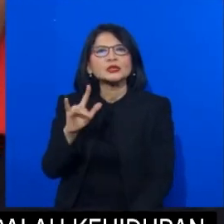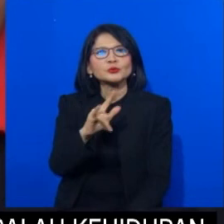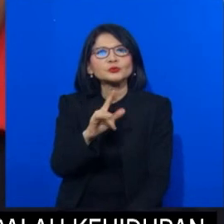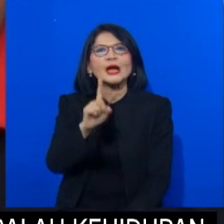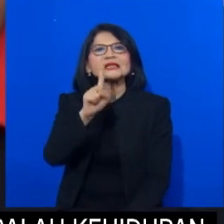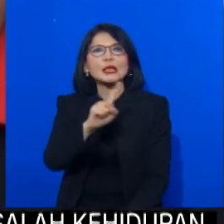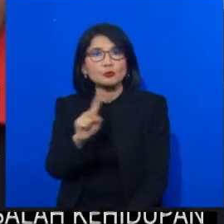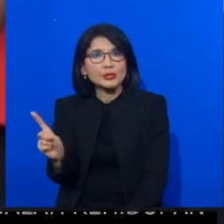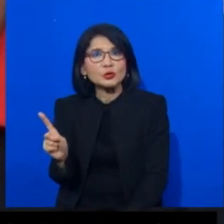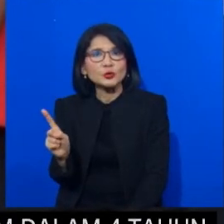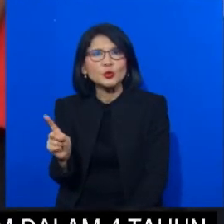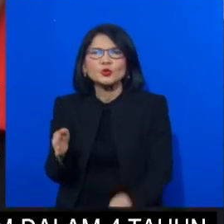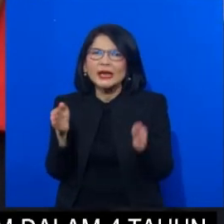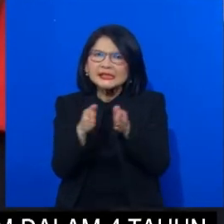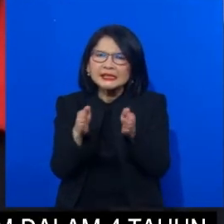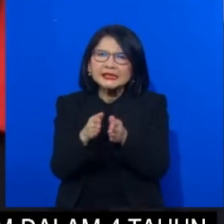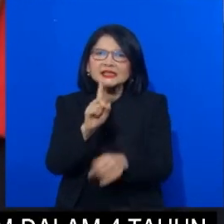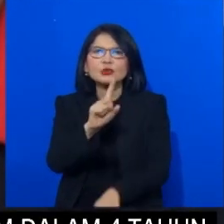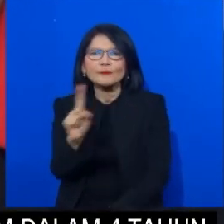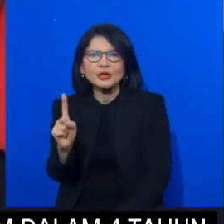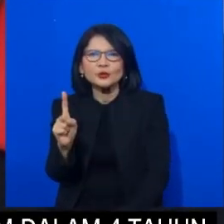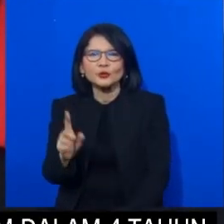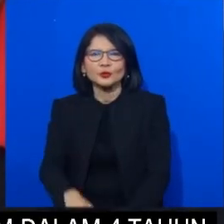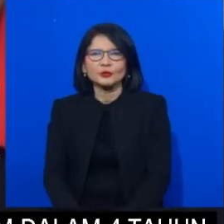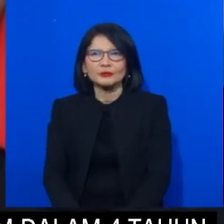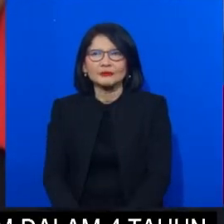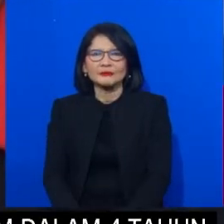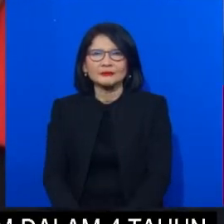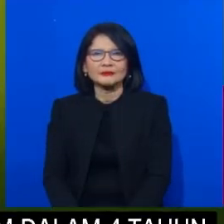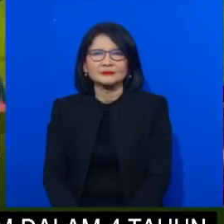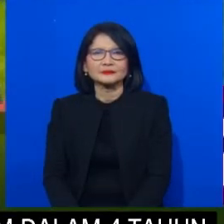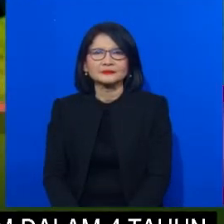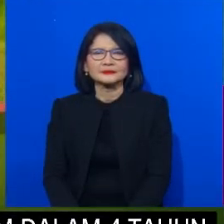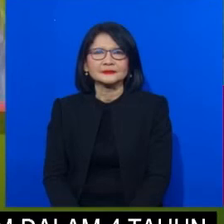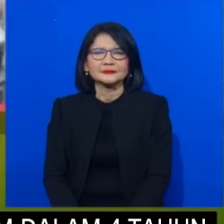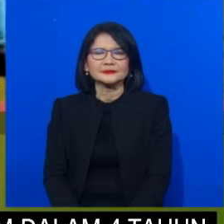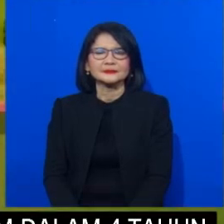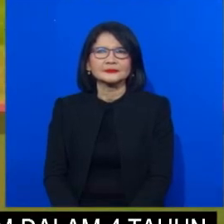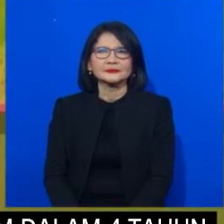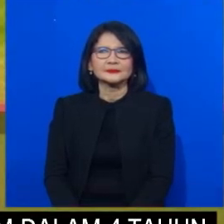minggu untuk tipe-tipe kecil, wingspan kurang lebih satu meter gitu.